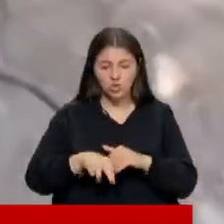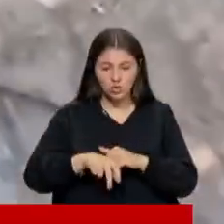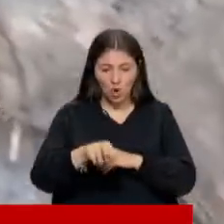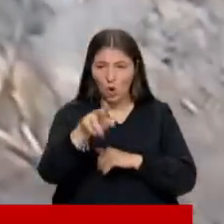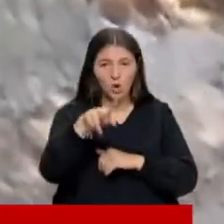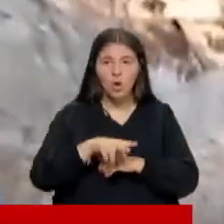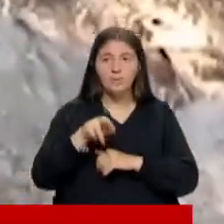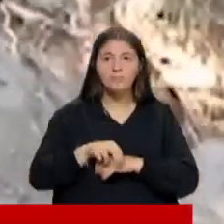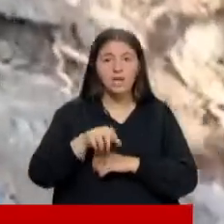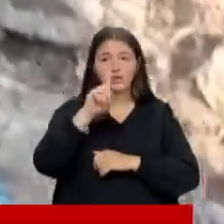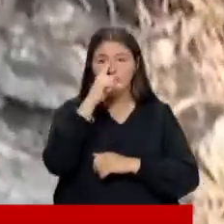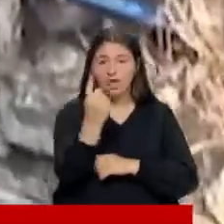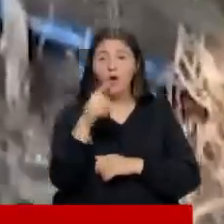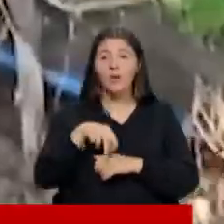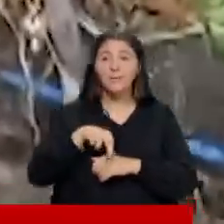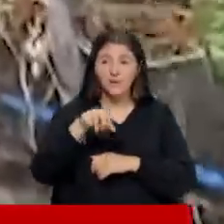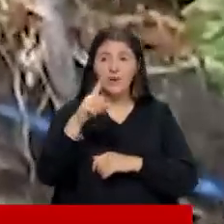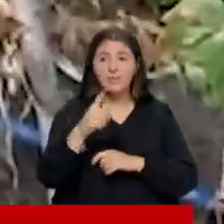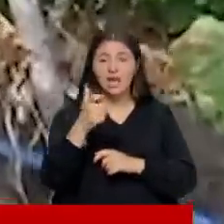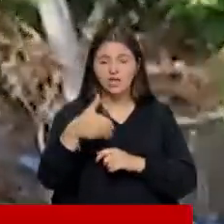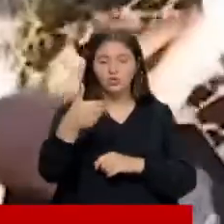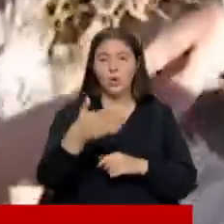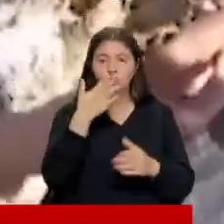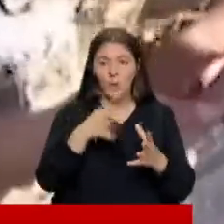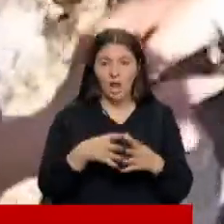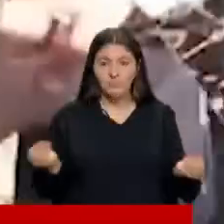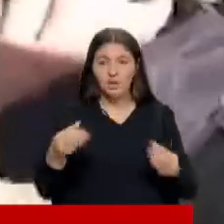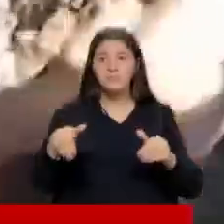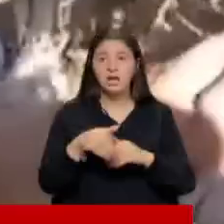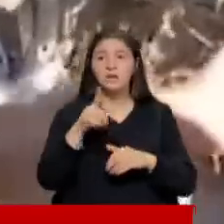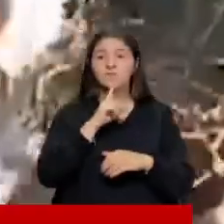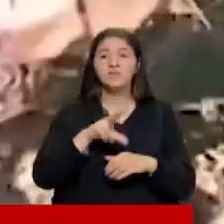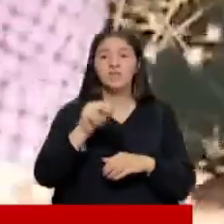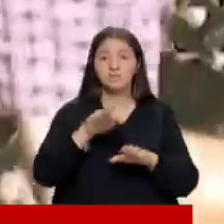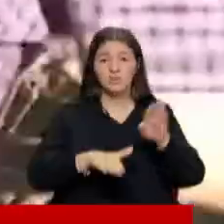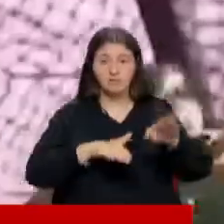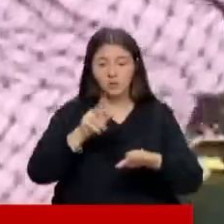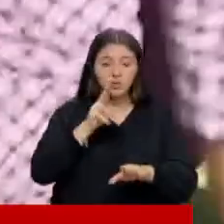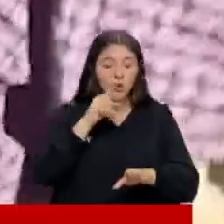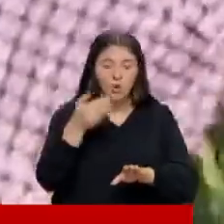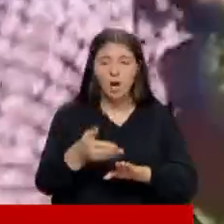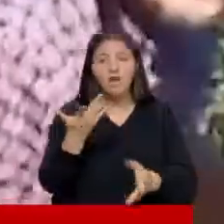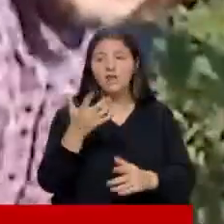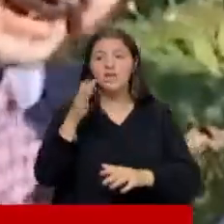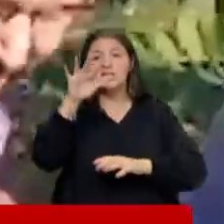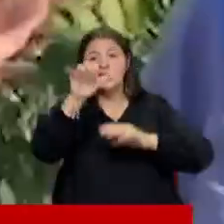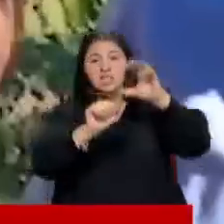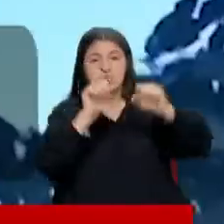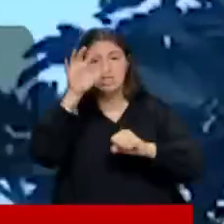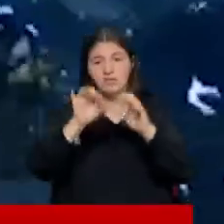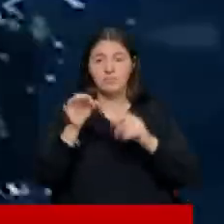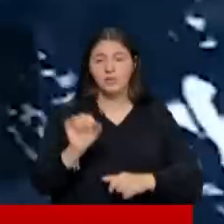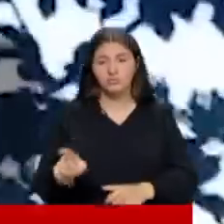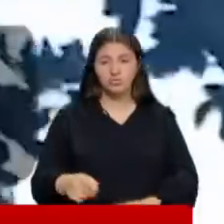merdivenlerden geçiyor o Merdivenler de bir yerden sonra yok Mahalleli 170 basamağın sonunda adeta tırmanışa geçiyor